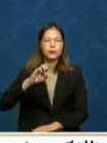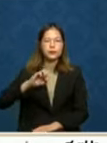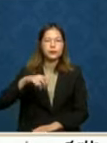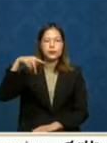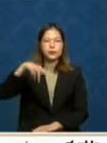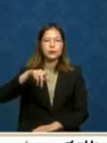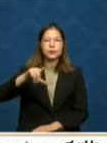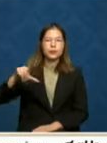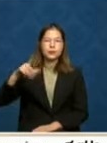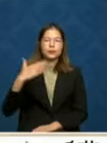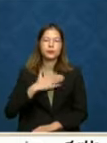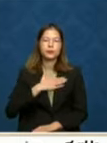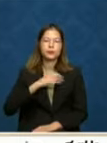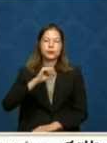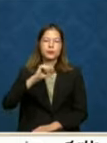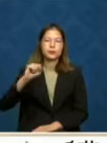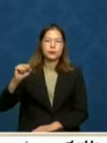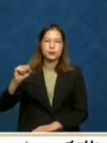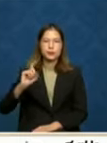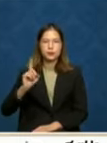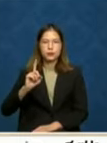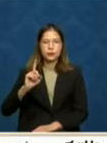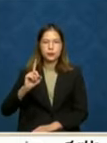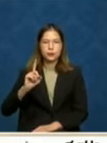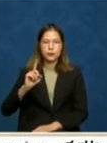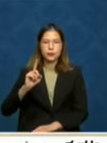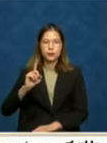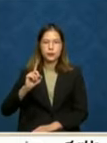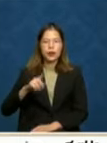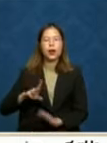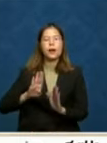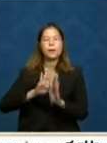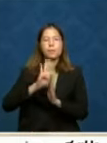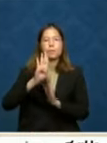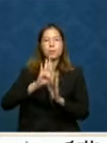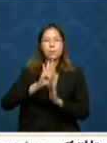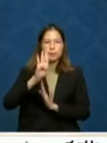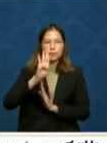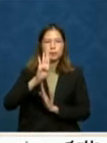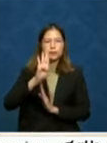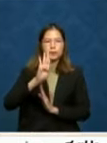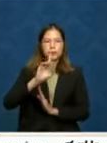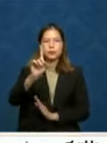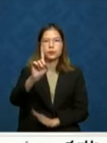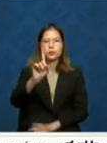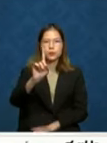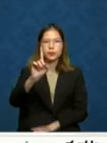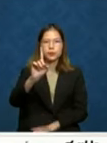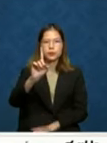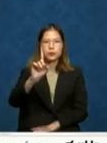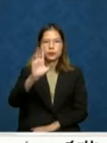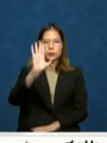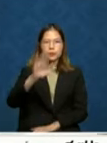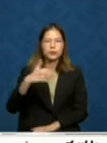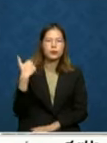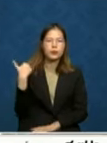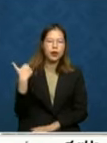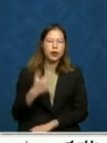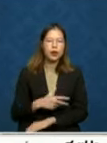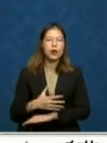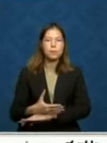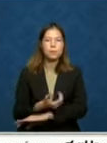ขยันสมาชิกสภาผู้แทนราษฎรจังหวัดบึงกาฬเขตเลือกตั้งที่3พรรคเพื่อไท